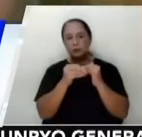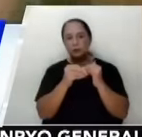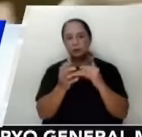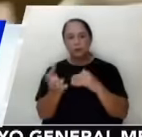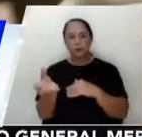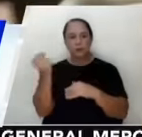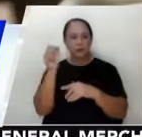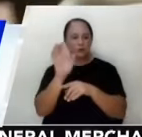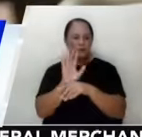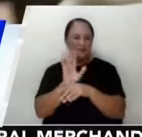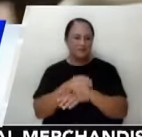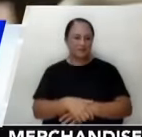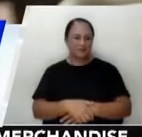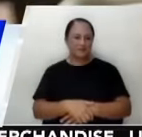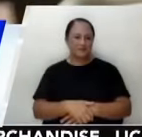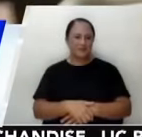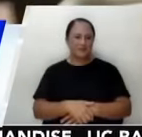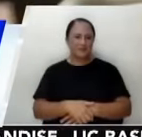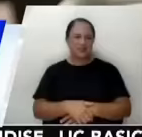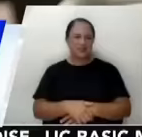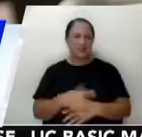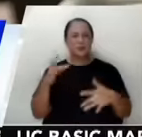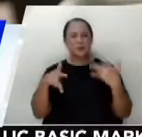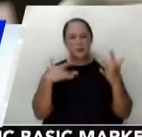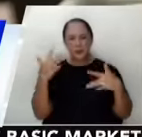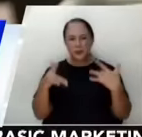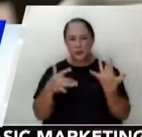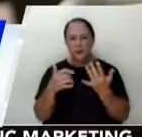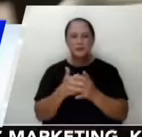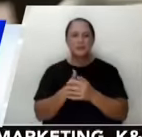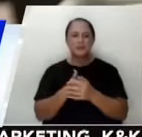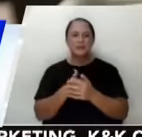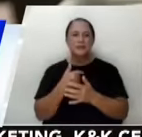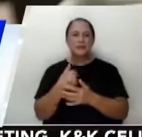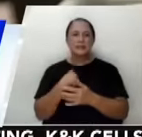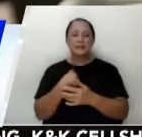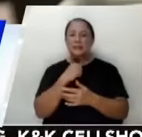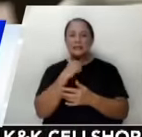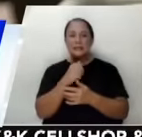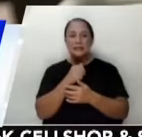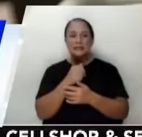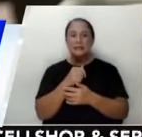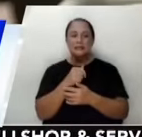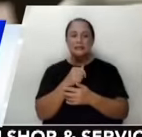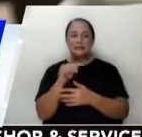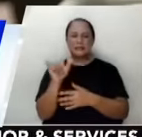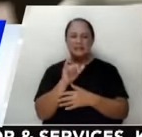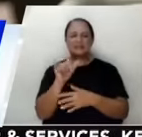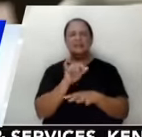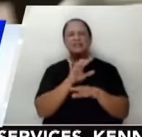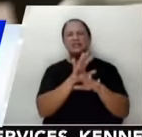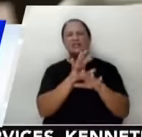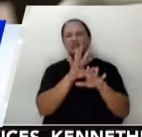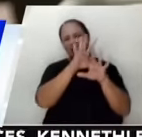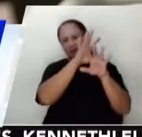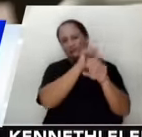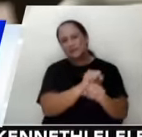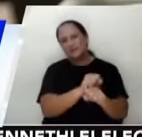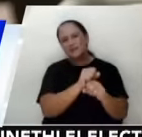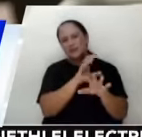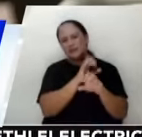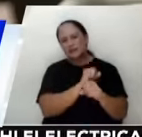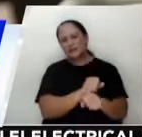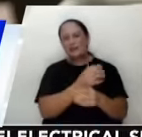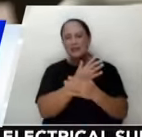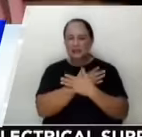pelikula. Sobrang na-excite na po ako. Hindi po siya yung usual na love story sa